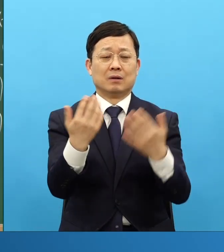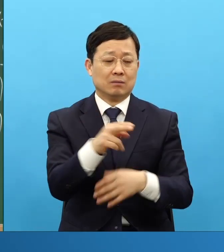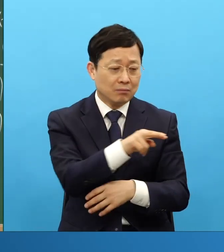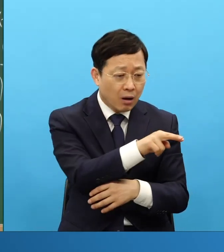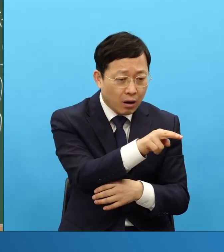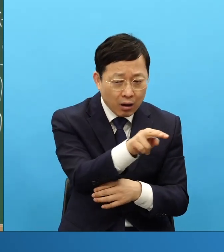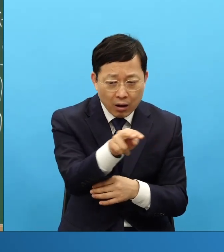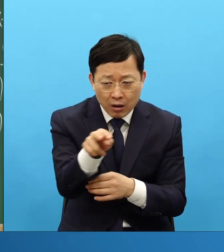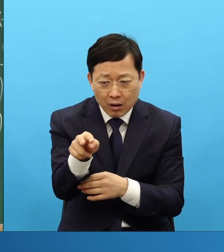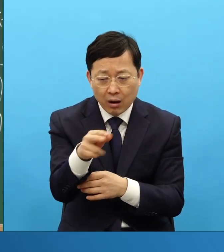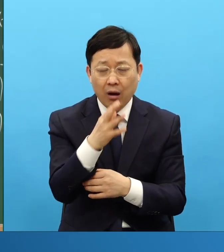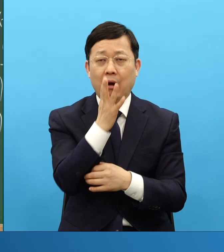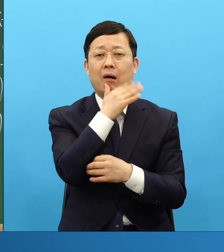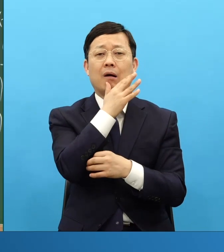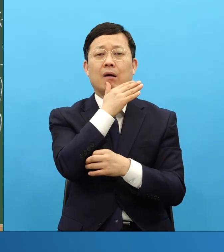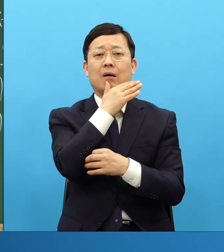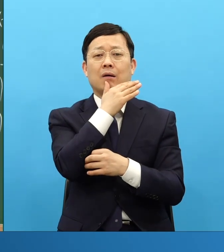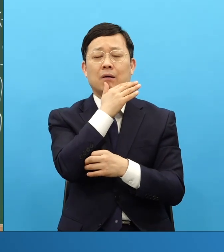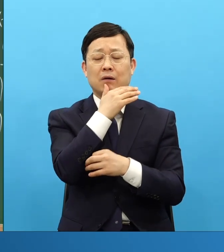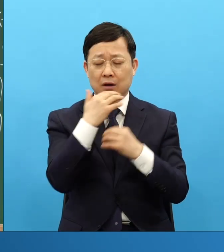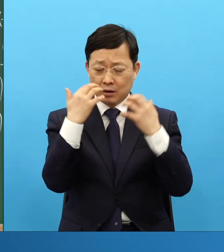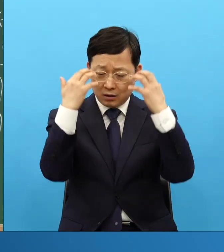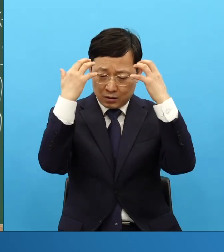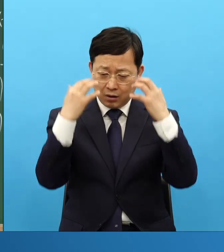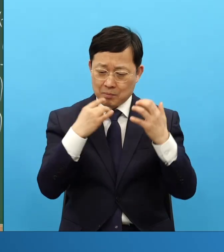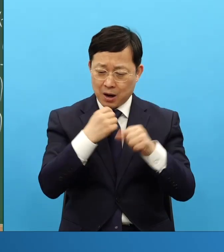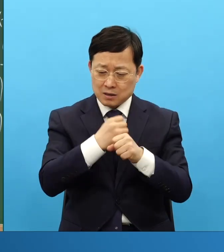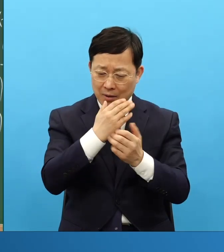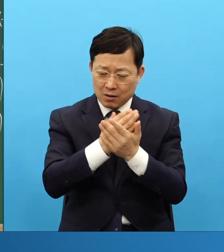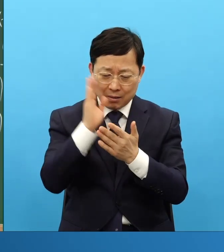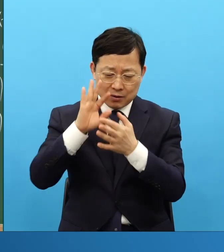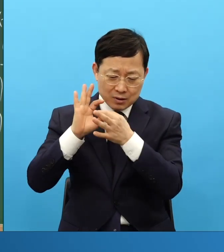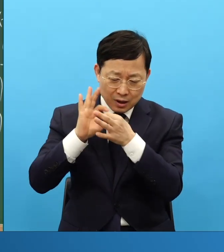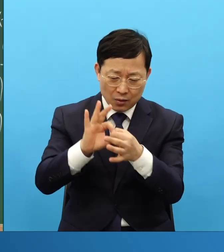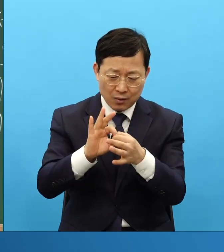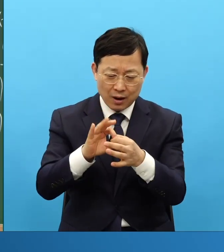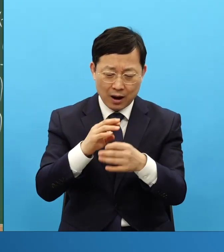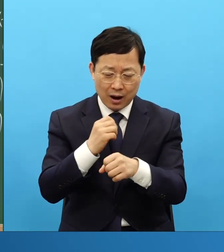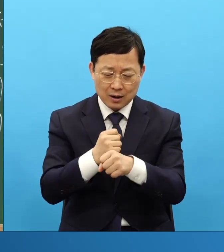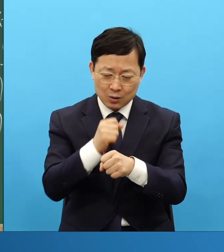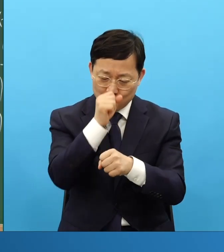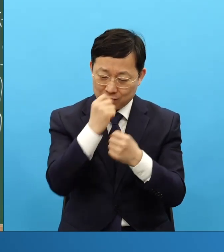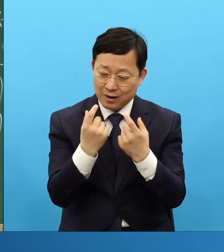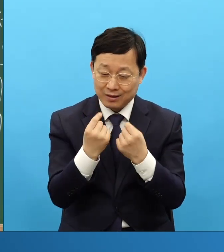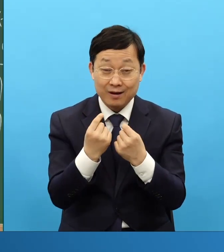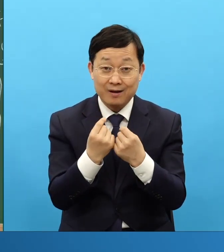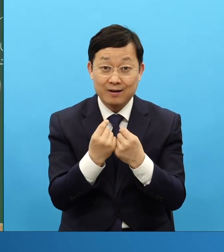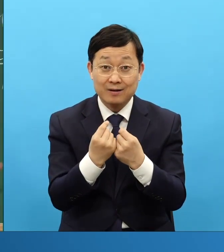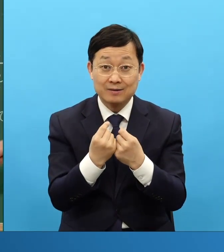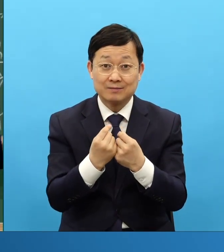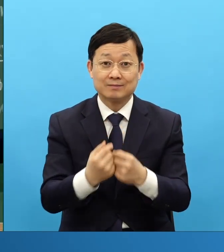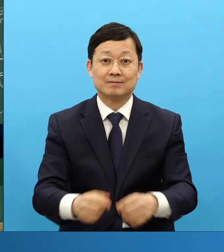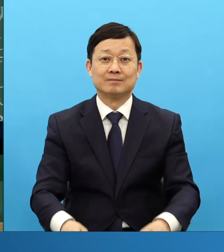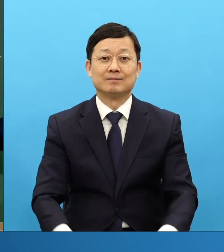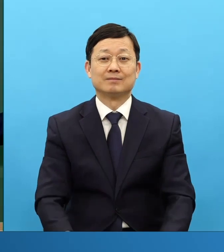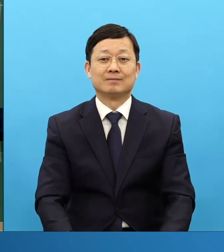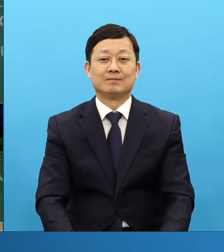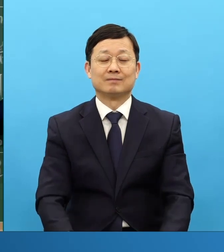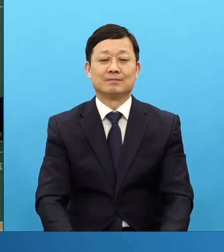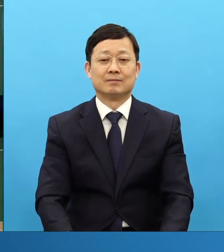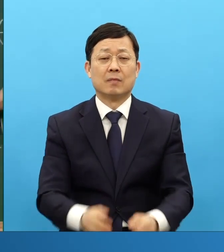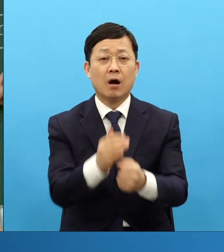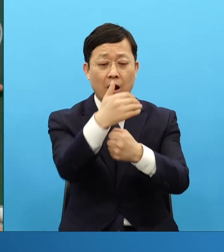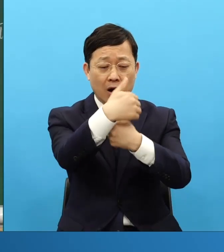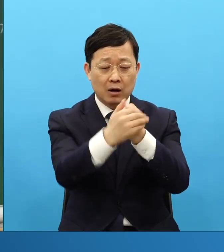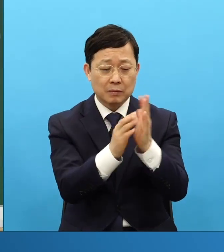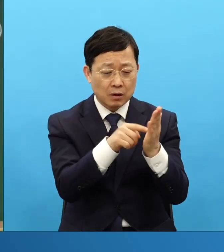이거 여름에만 할 게 아니다. 이걸 지속해야 되는 거죠. At that time, I realized we can't just do this in the summer. We have to continue this. 성경에서 딱